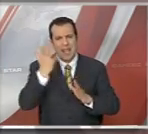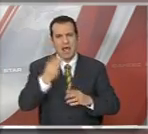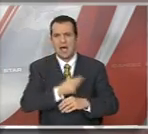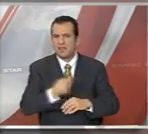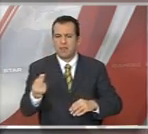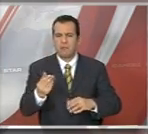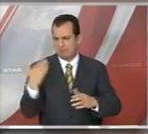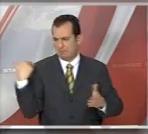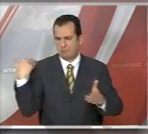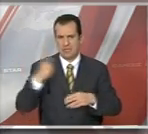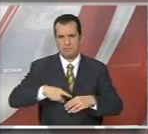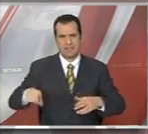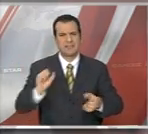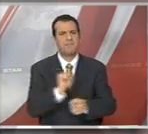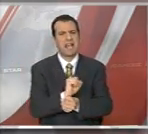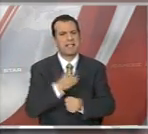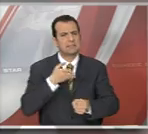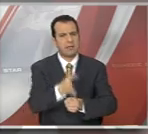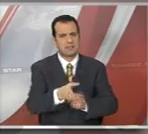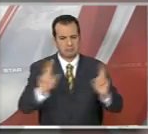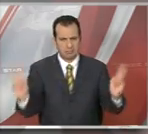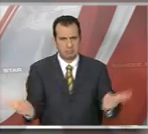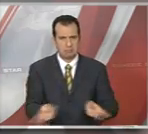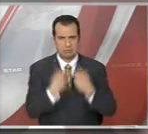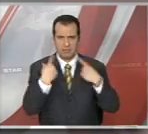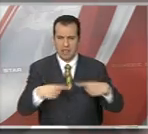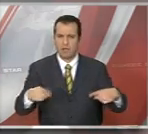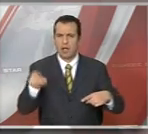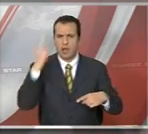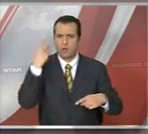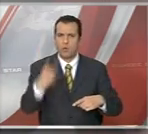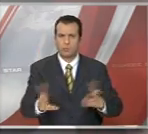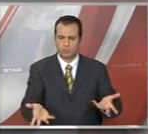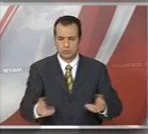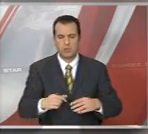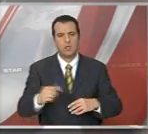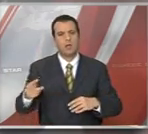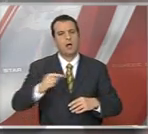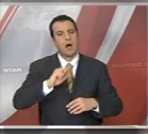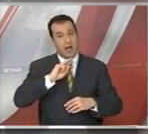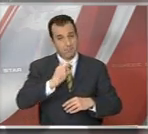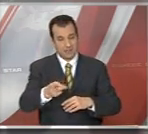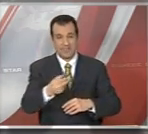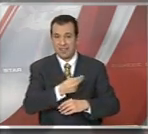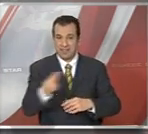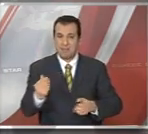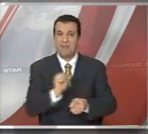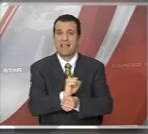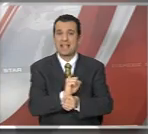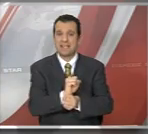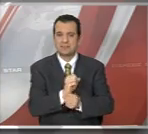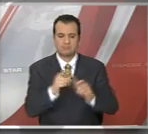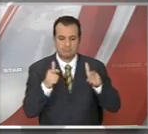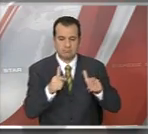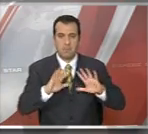δημοσιότητας τις τελευταίες ημέρες της φυλακές κορυδαλλού κοιτάξτε αυτά τα ζητήματα της σωφρονιστικής πολιτικής είναι πάγια και